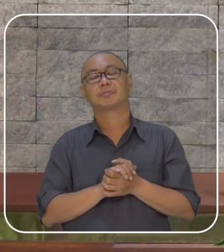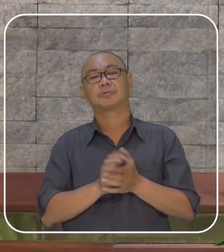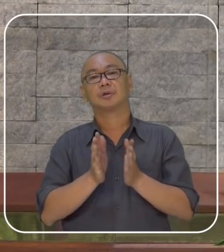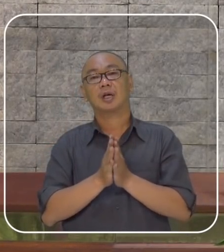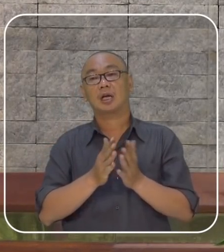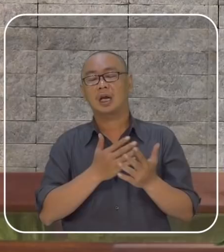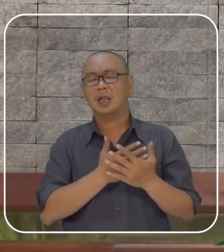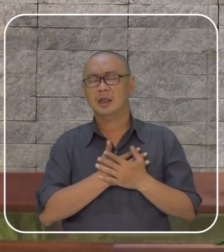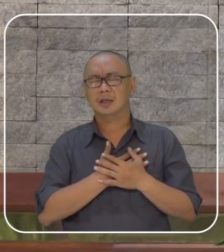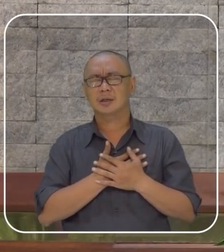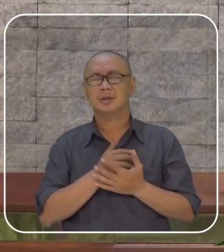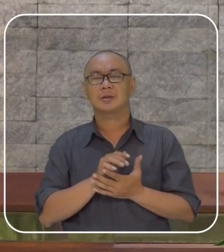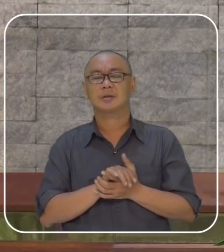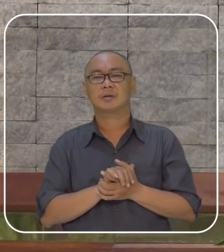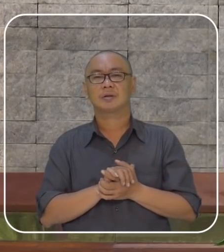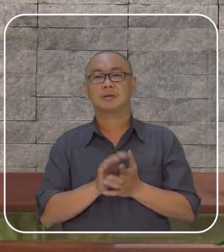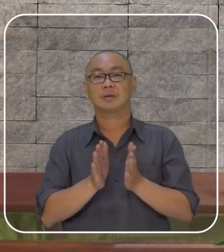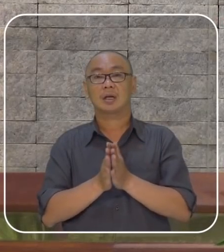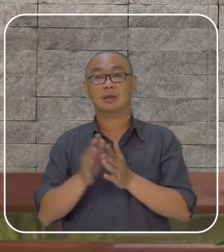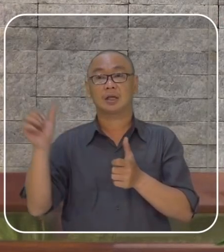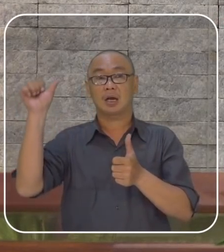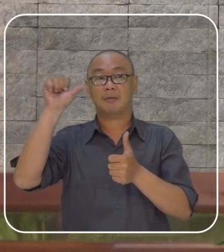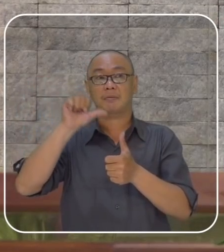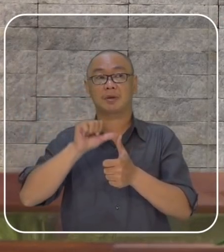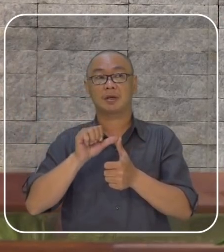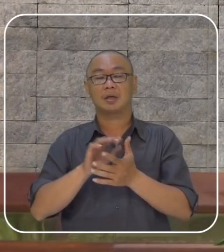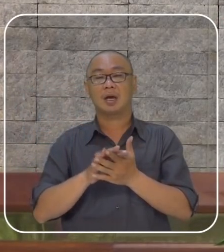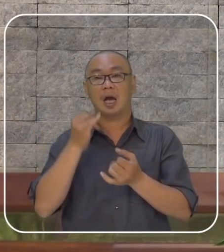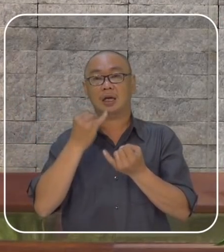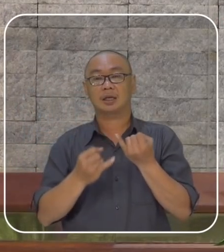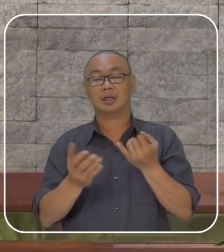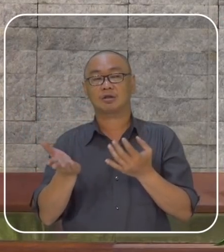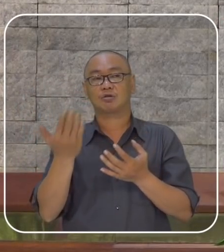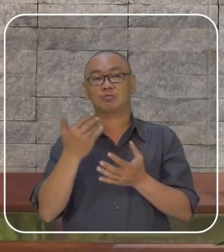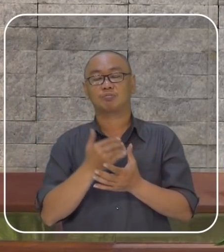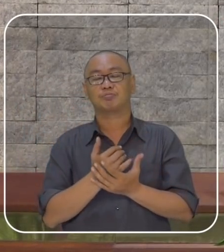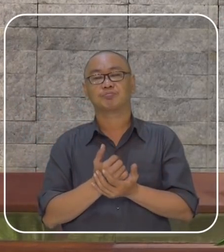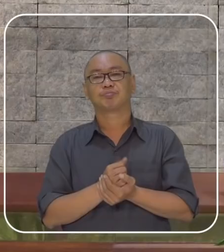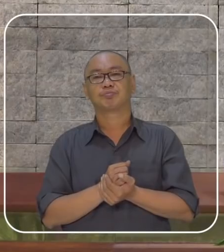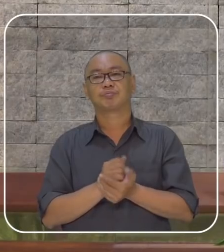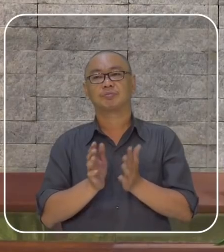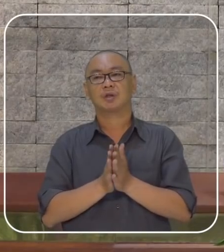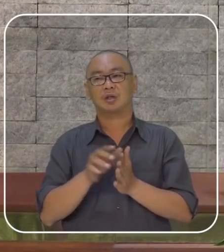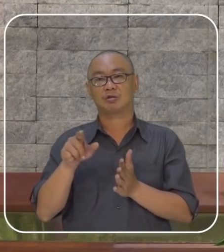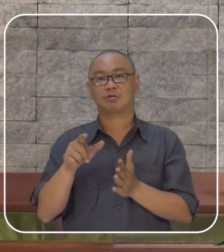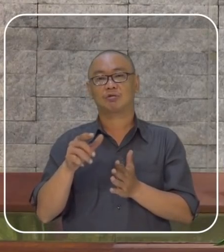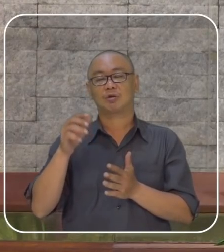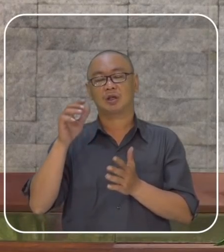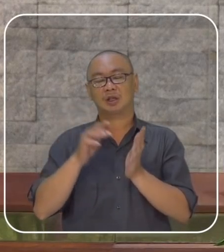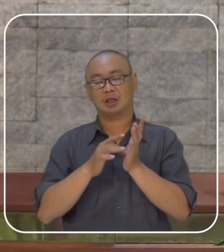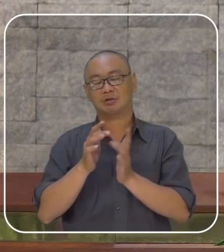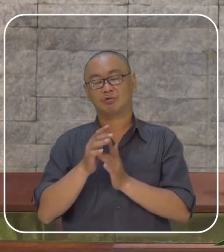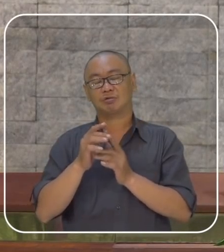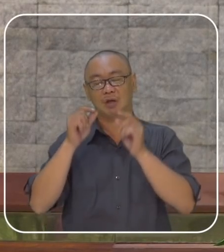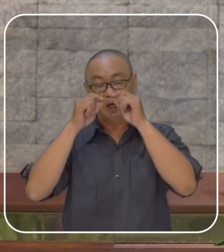dengan hati dan sampai kepada akhir kehidupan mereka. Dan itulah yang Yesus hargai.